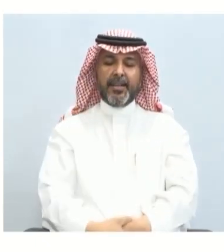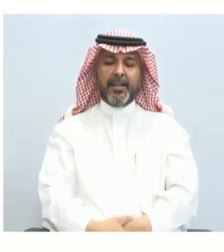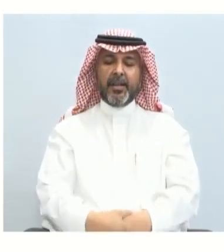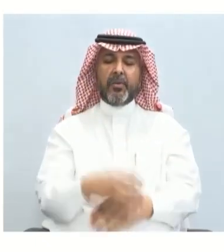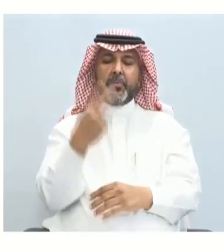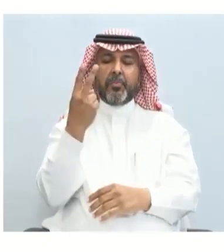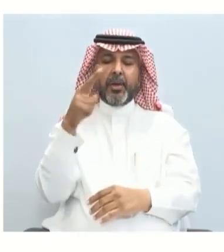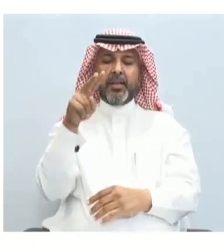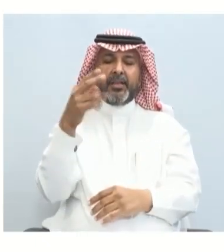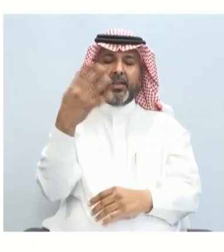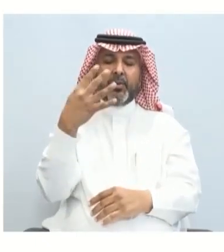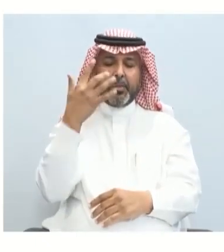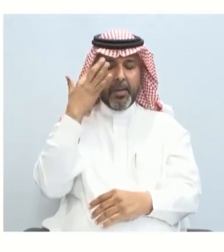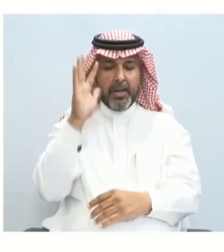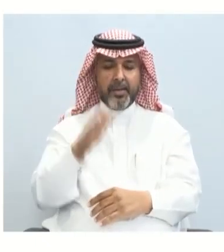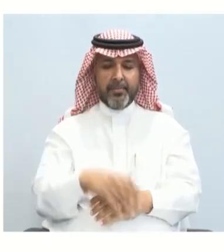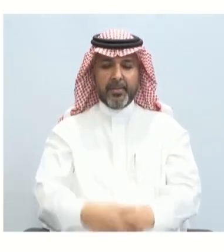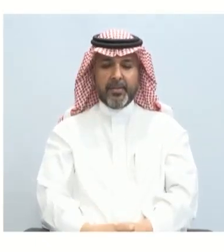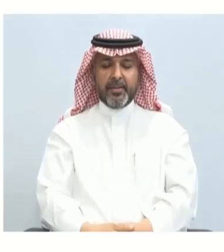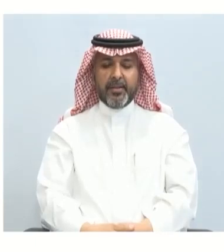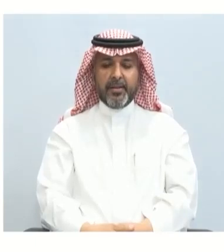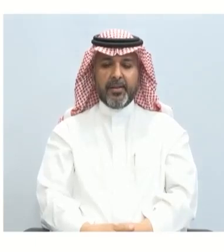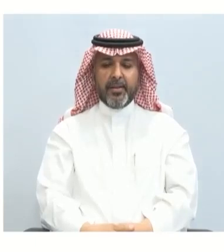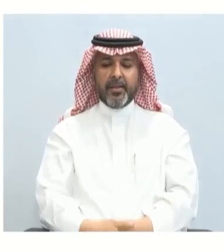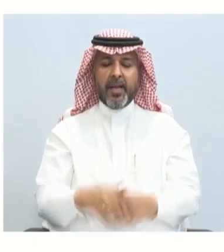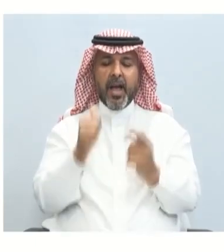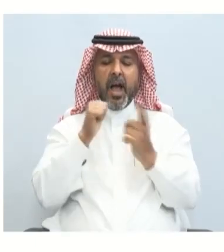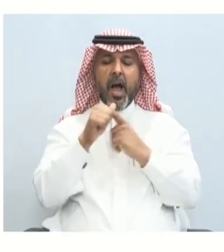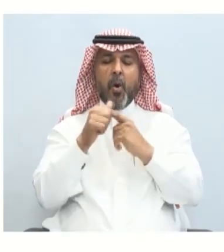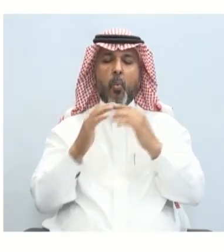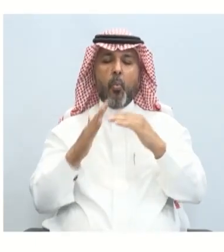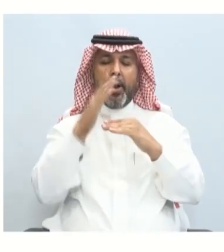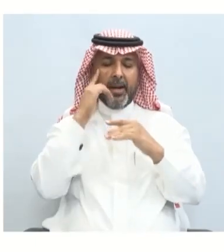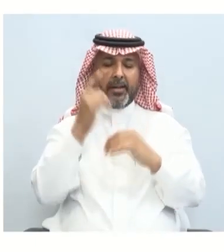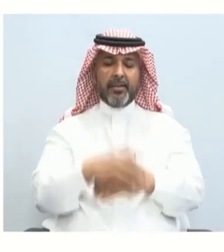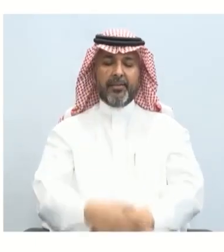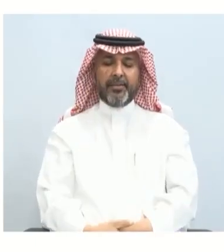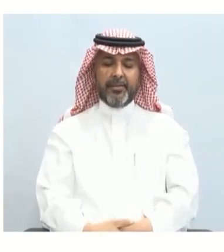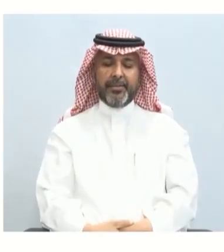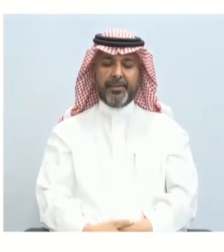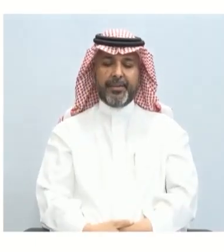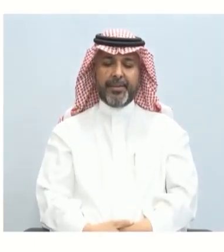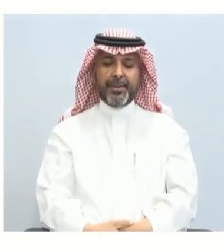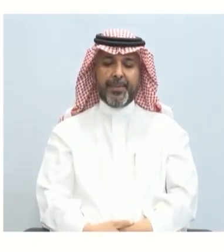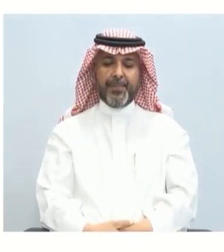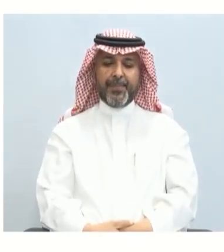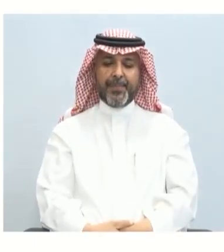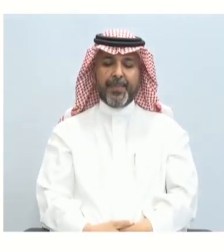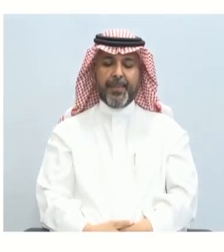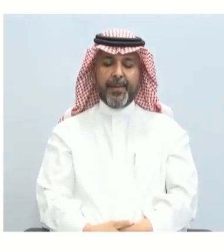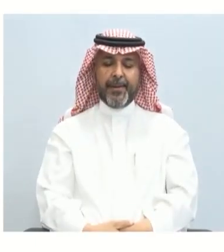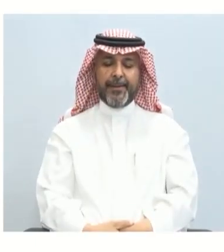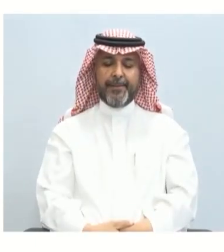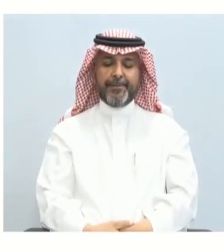240 ولكن كقيمه اساسيه احنا ناخذ اللي في الربع الاول او في الربع الثاني لان الناتج يكون من ص0 الى 180